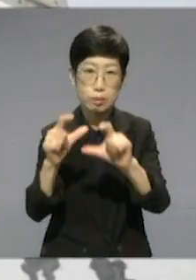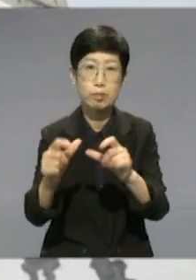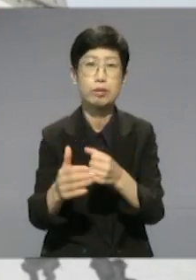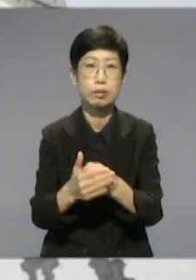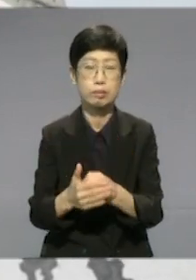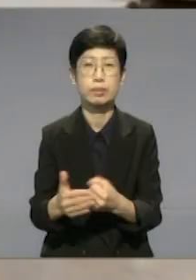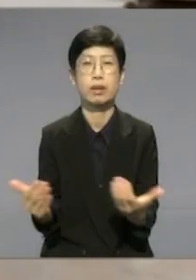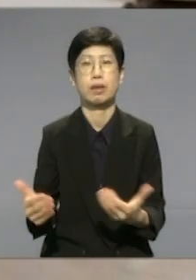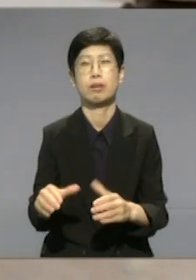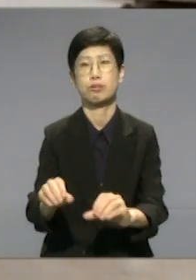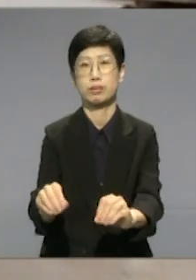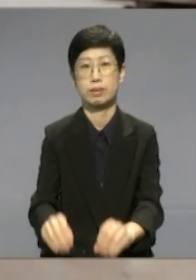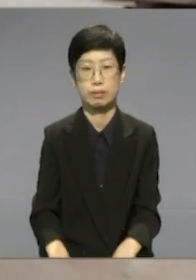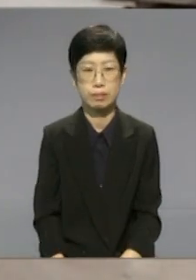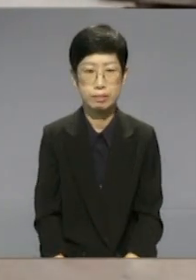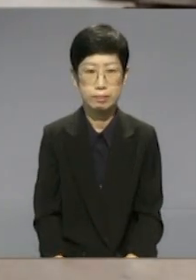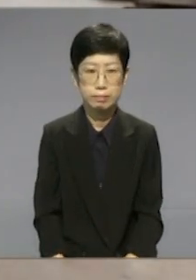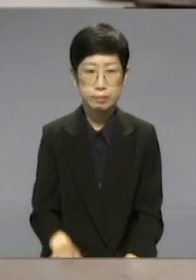때문